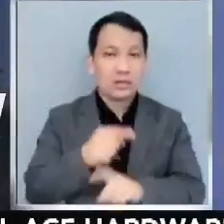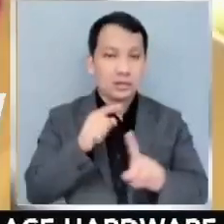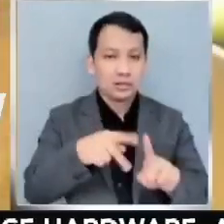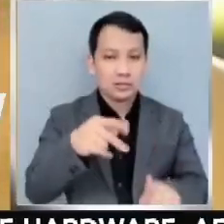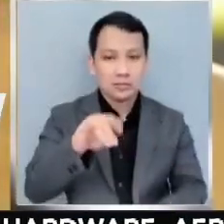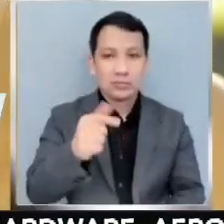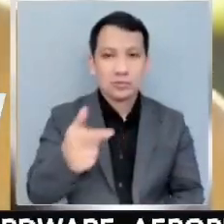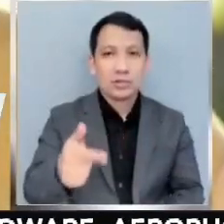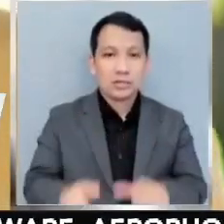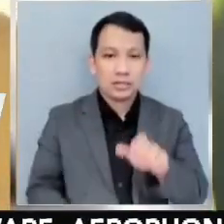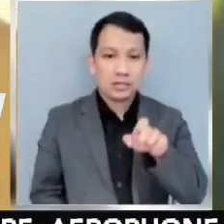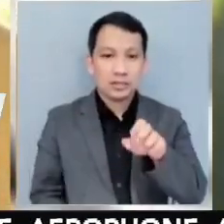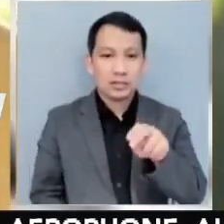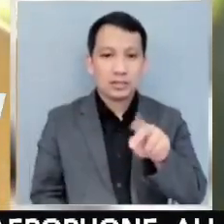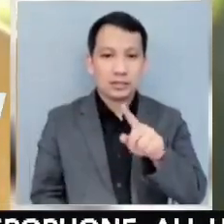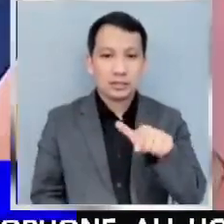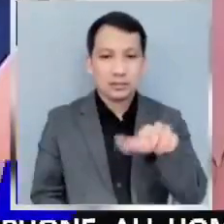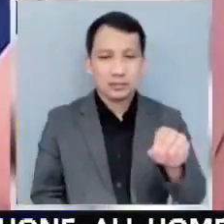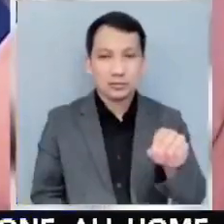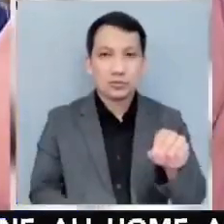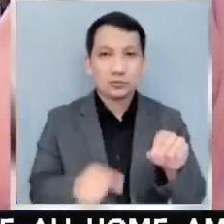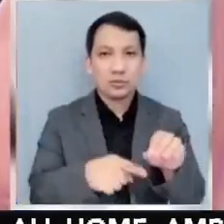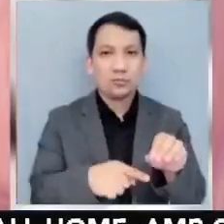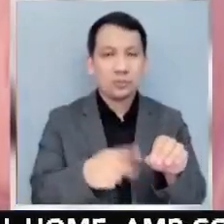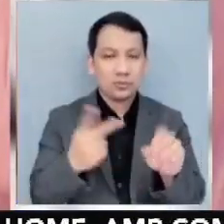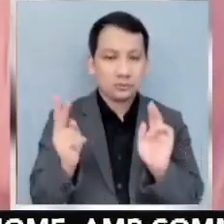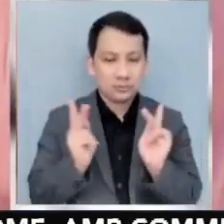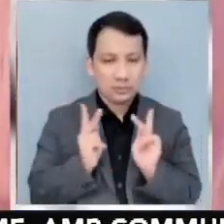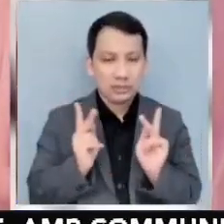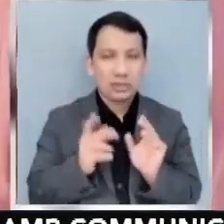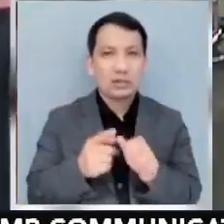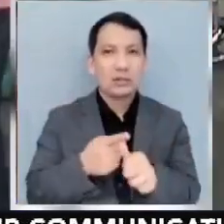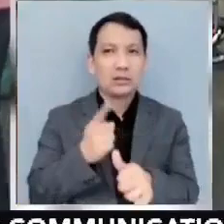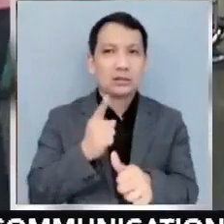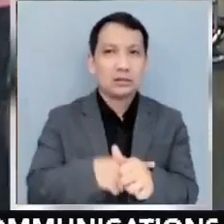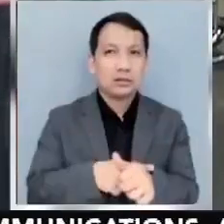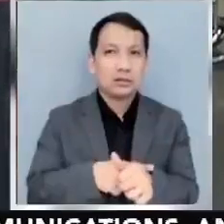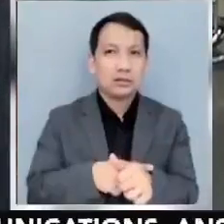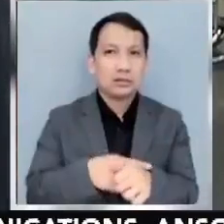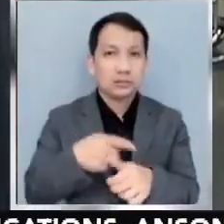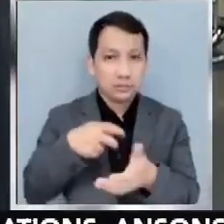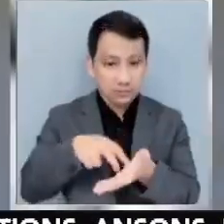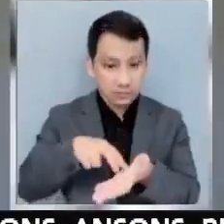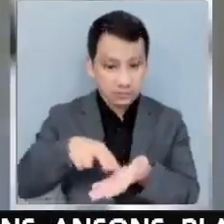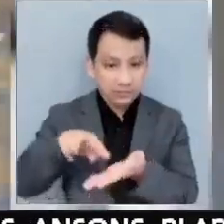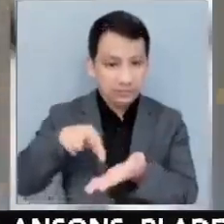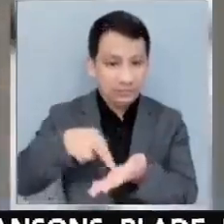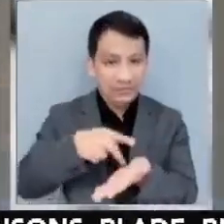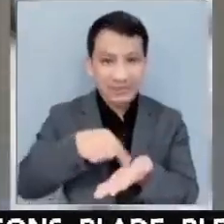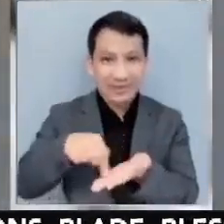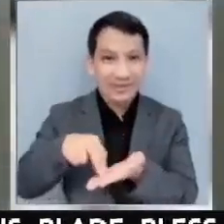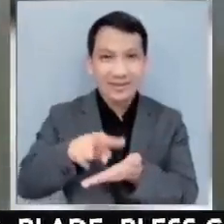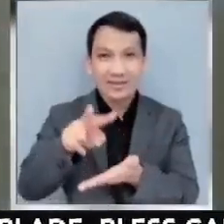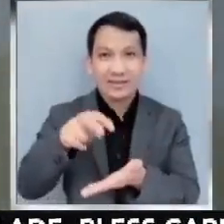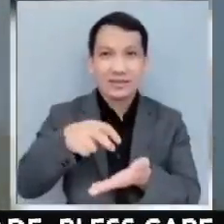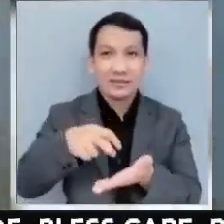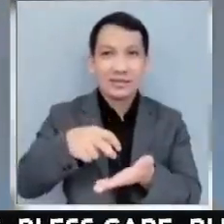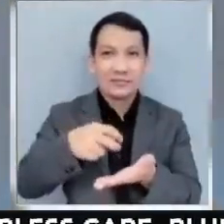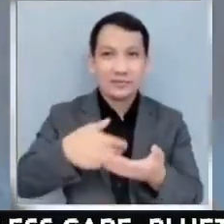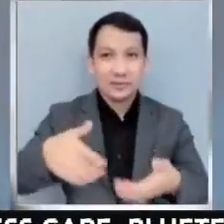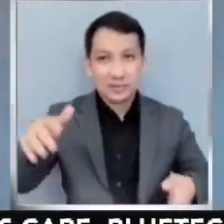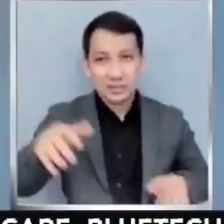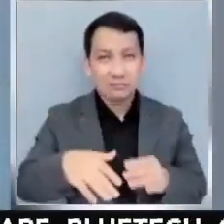Enzo. Dalawa sa nagpapakilig sa first ever figure skating drama sa bansa. Bukod sa babad sa malamig